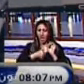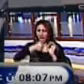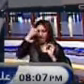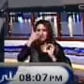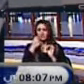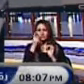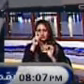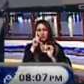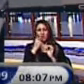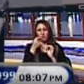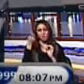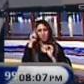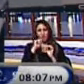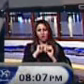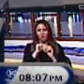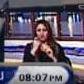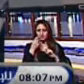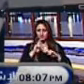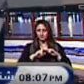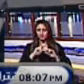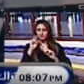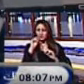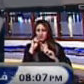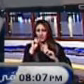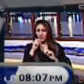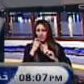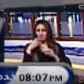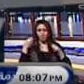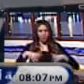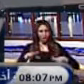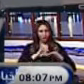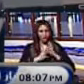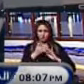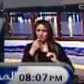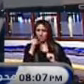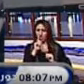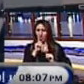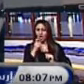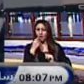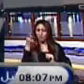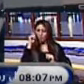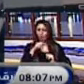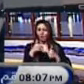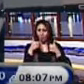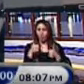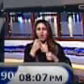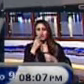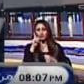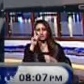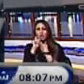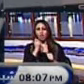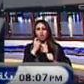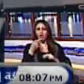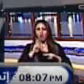النهارده. البعض اعتبر ان كلامي عاطفي وان الاحباطات الكتيره اللي بيعانيها الناس بتمنحهم ان هم يشوفوا